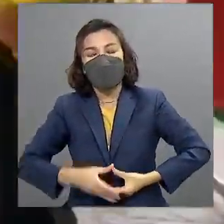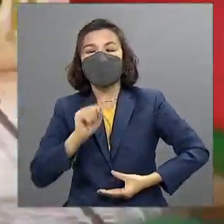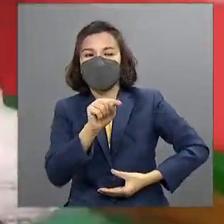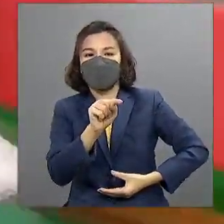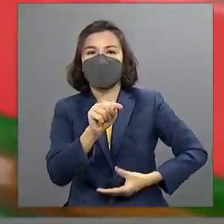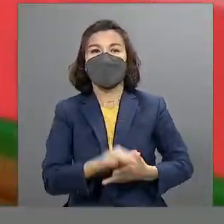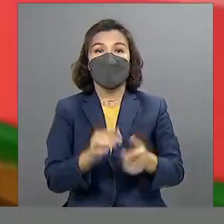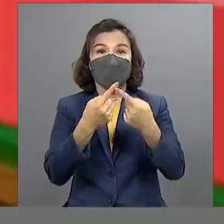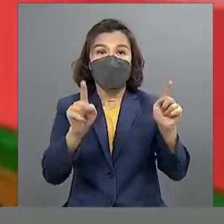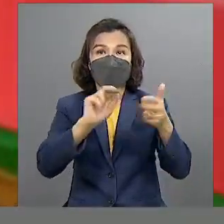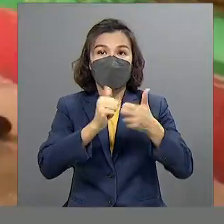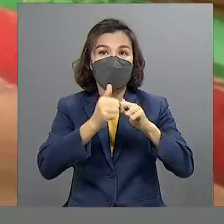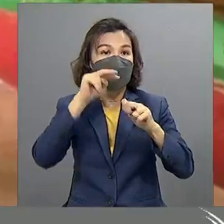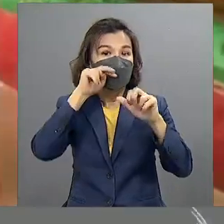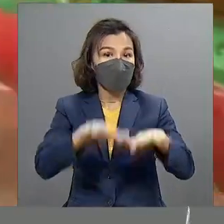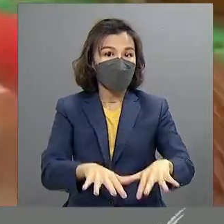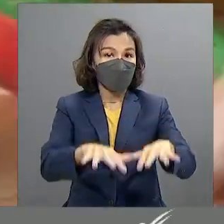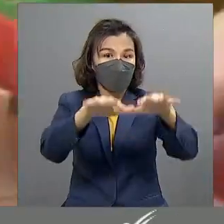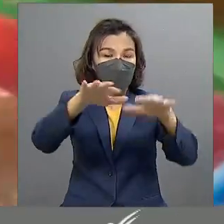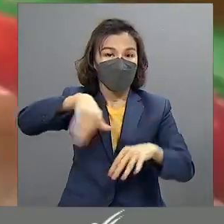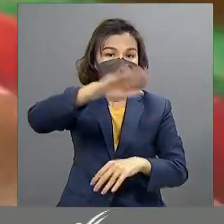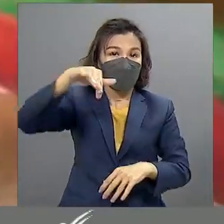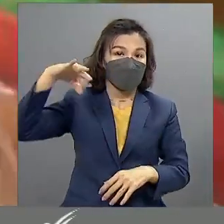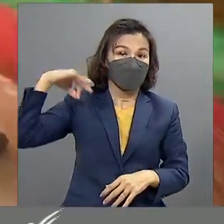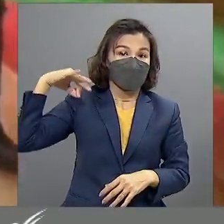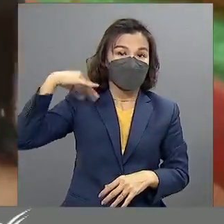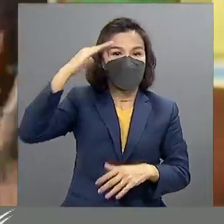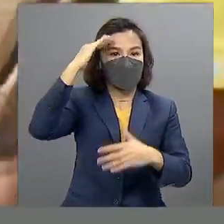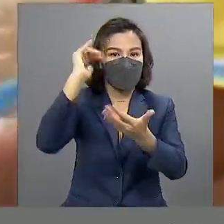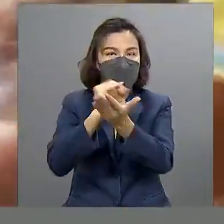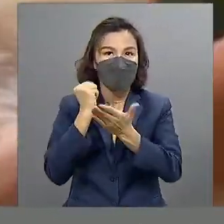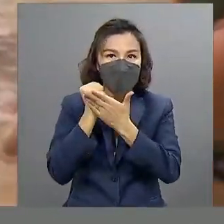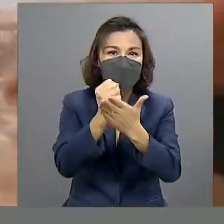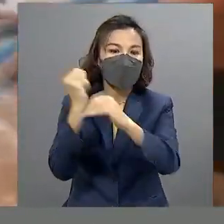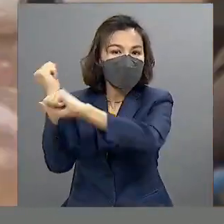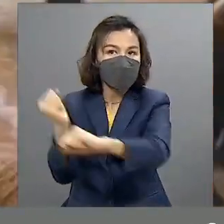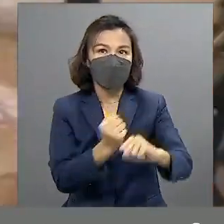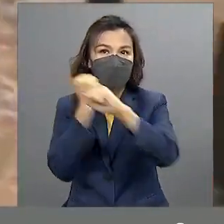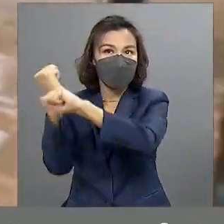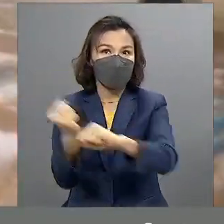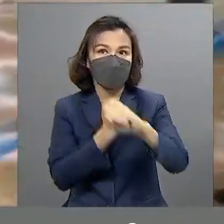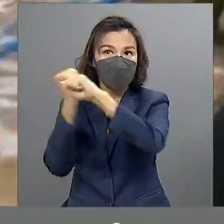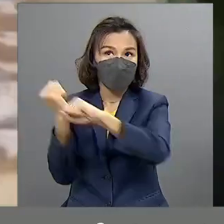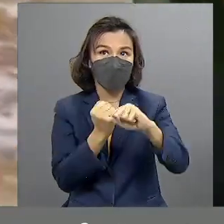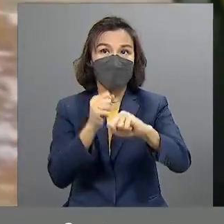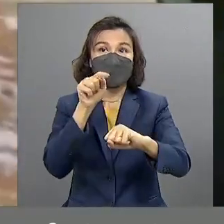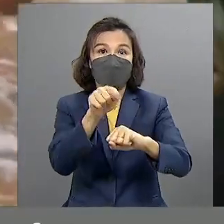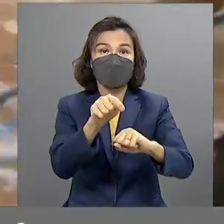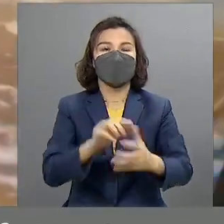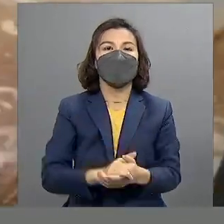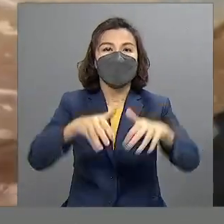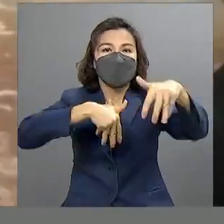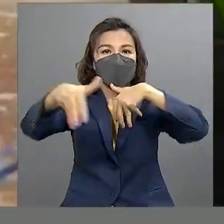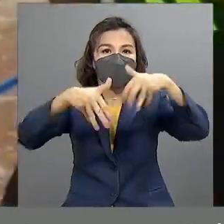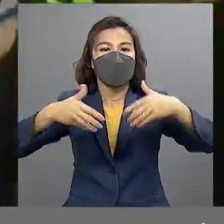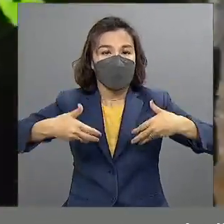น้ำท่วมนี่นะคะแล้วก็มีจิตอาสาตำรวจสอบสวนกลางเข้ามาช่วยฟื้นฟูทำความสะอาดในครั้งนี้ชาวบ้านก็ดีใจแล้วก็ขอบคุณใน